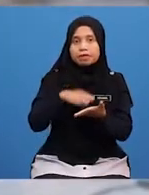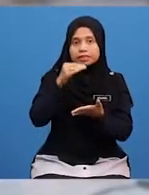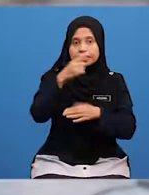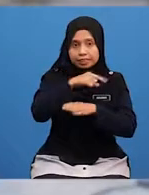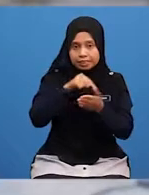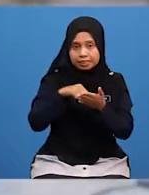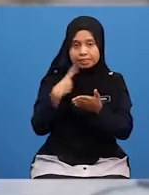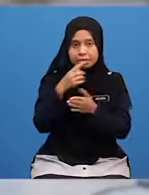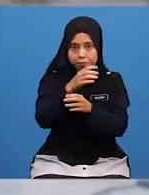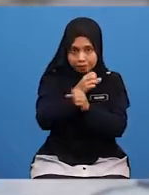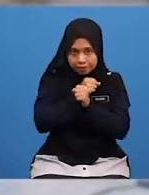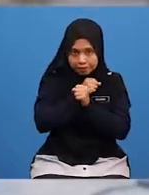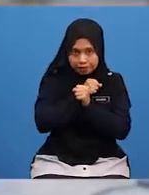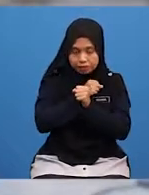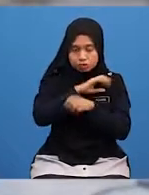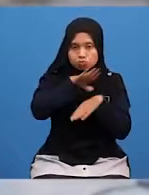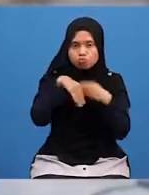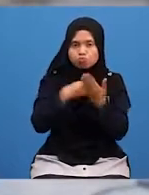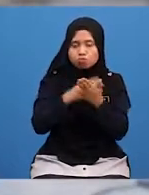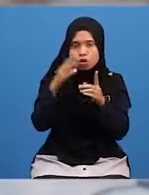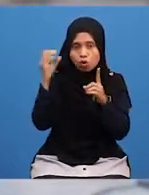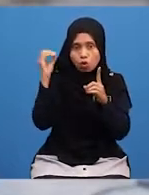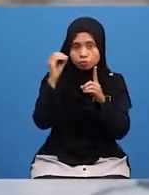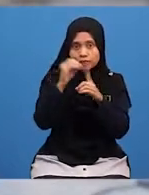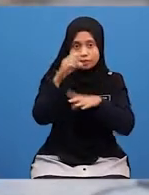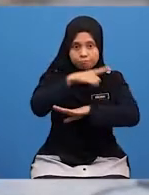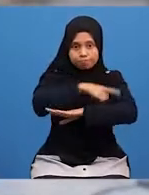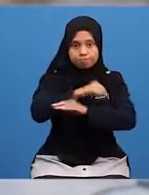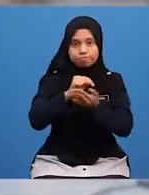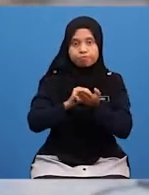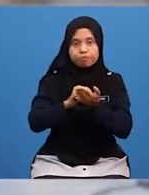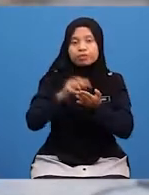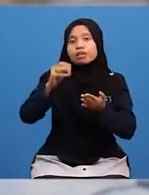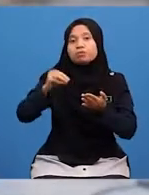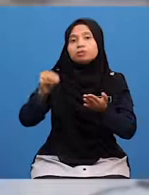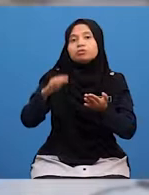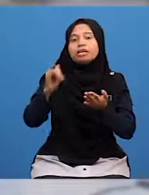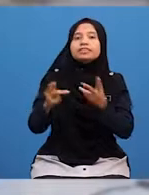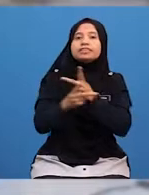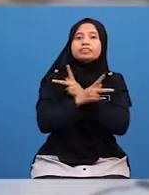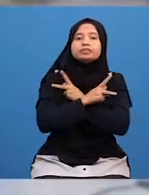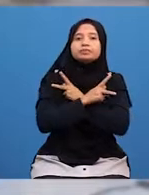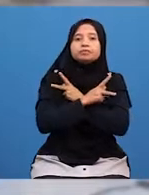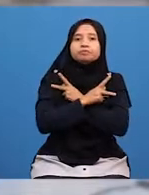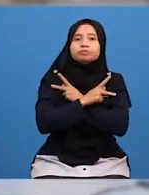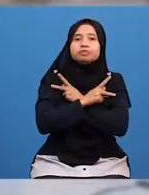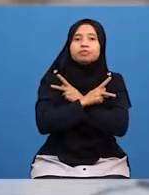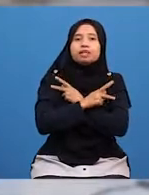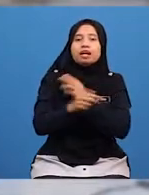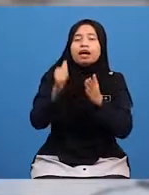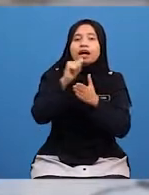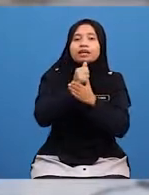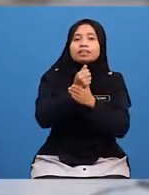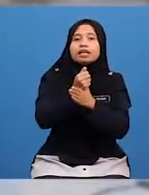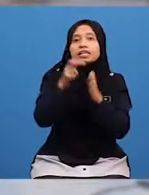dapat menguasai semua objektif pembelajaran tersebut. Murid-murid yang dikasihi sekalian, antara